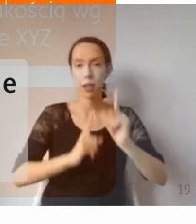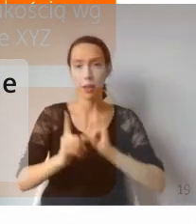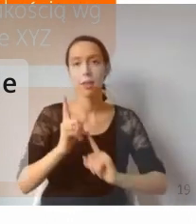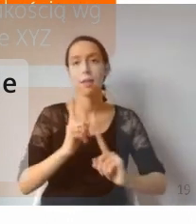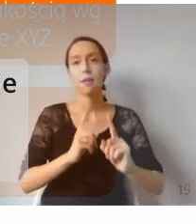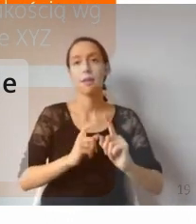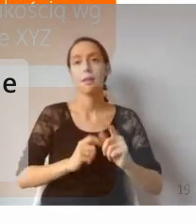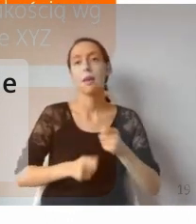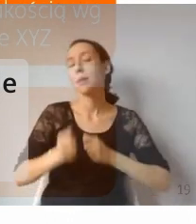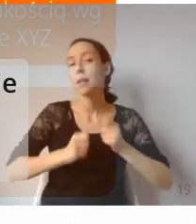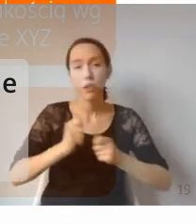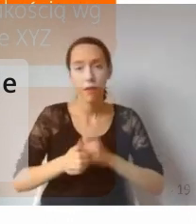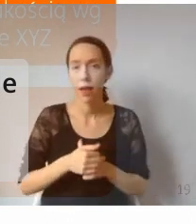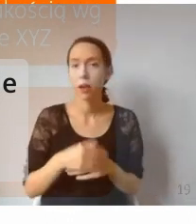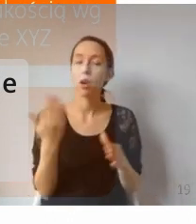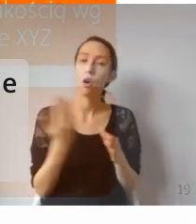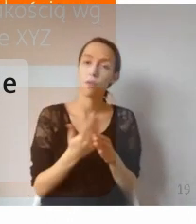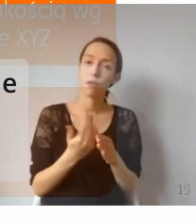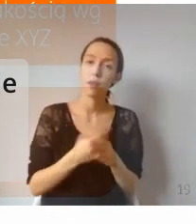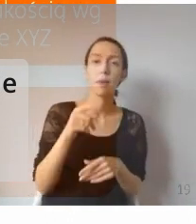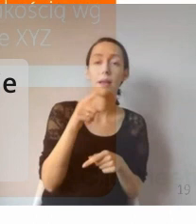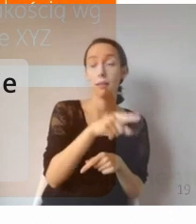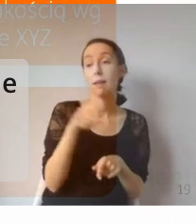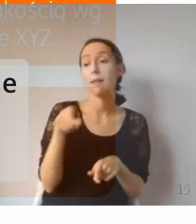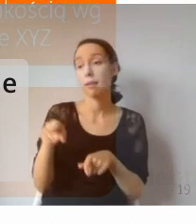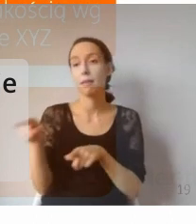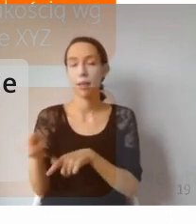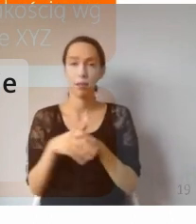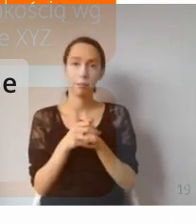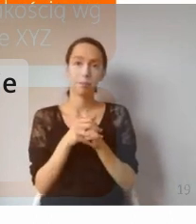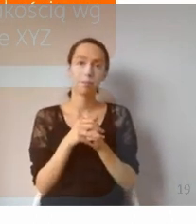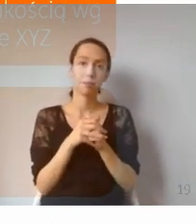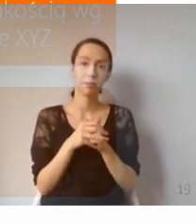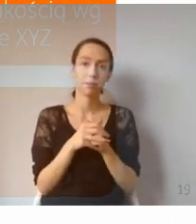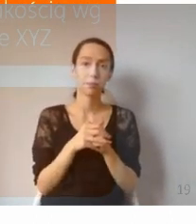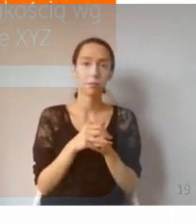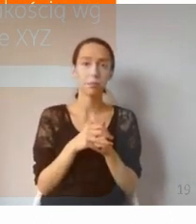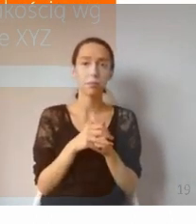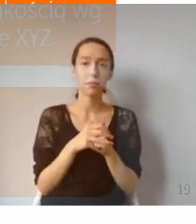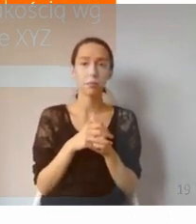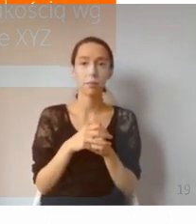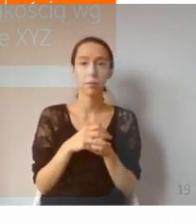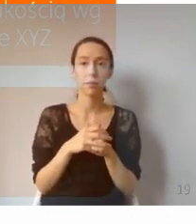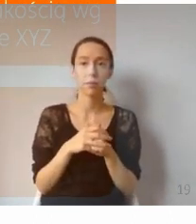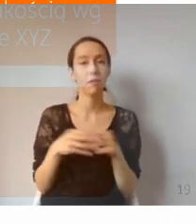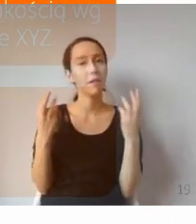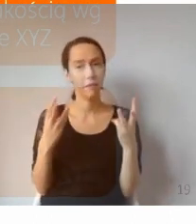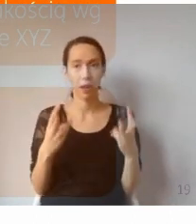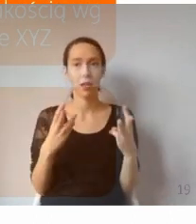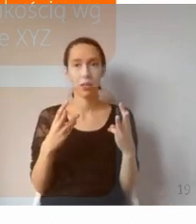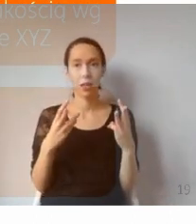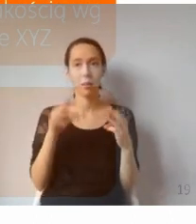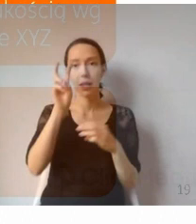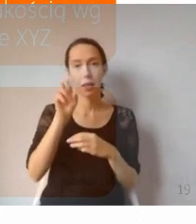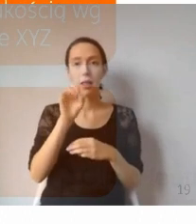tej i tej, klienta, nie wiem, bankowego, indywidualnego. Już jakby ten nagłówek wtedy